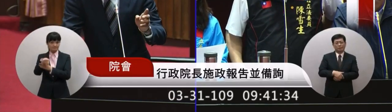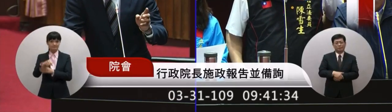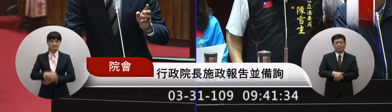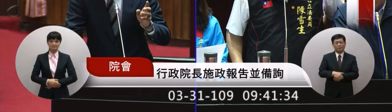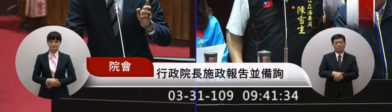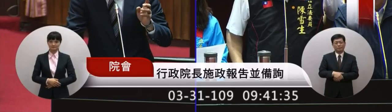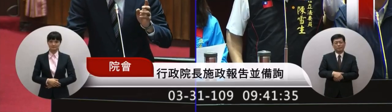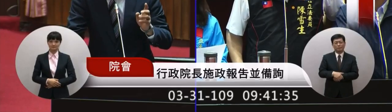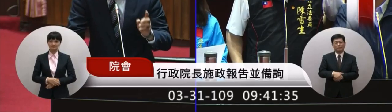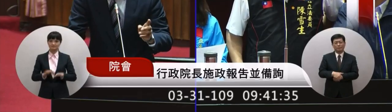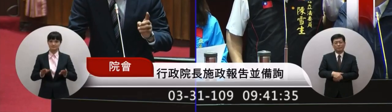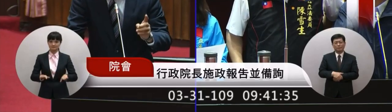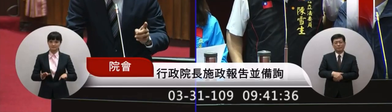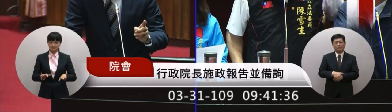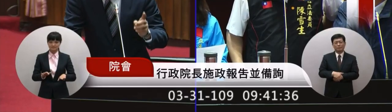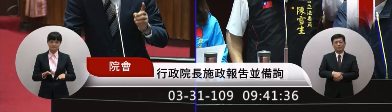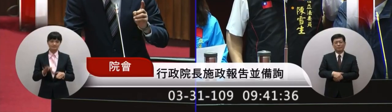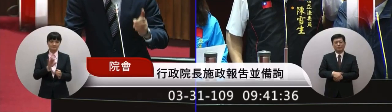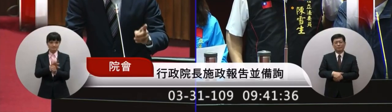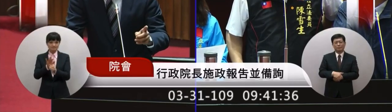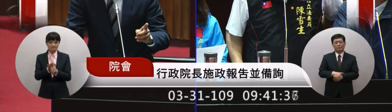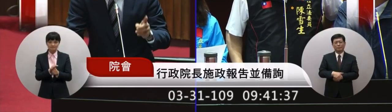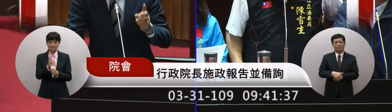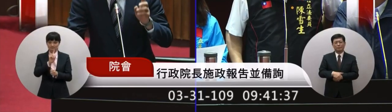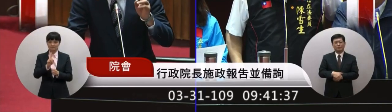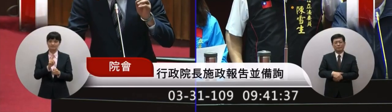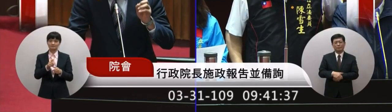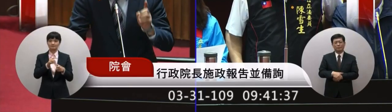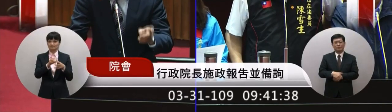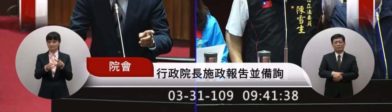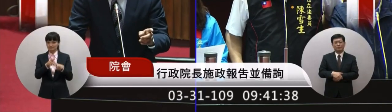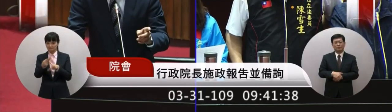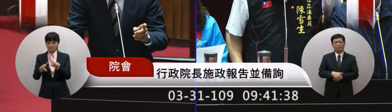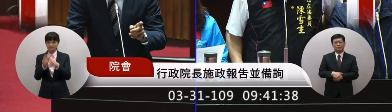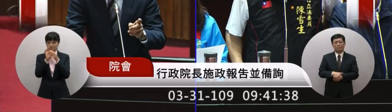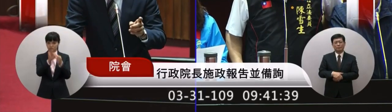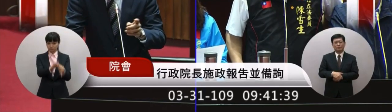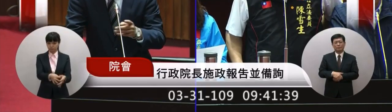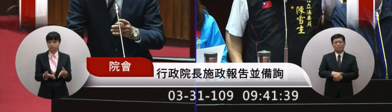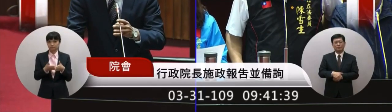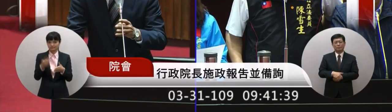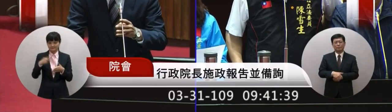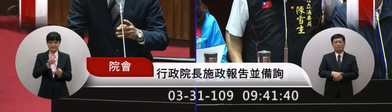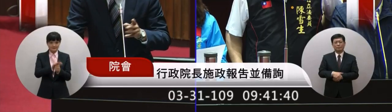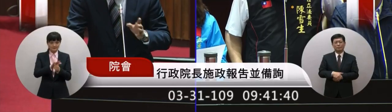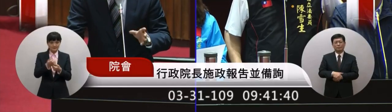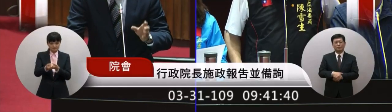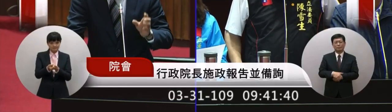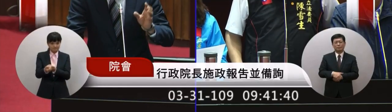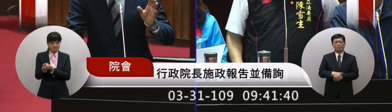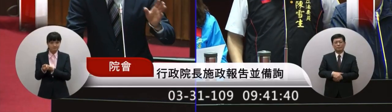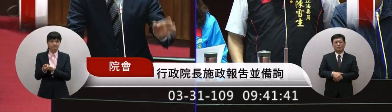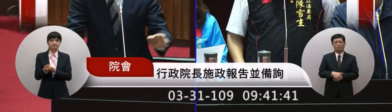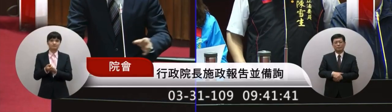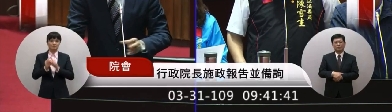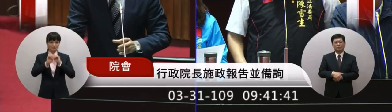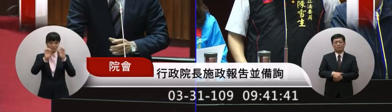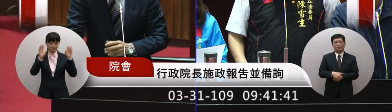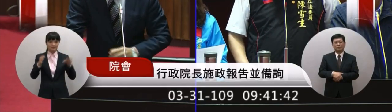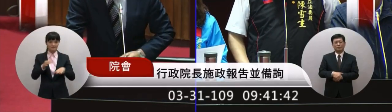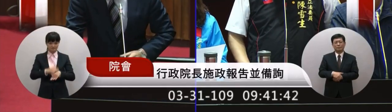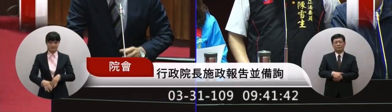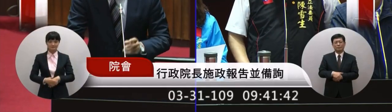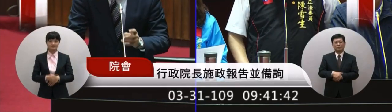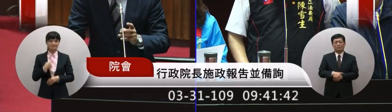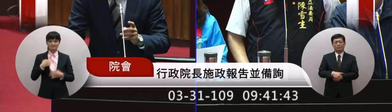来了，现在就是要让他的产业可以永续发展，而且还要再做好行销。我觉得我们很乐意吼，直接到。